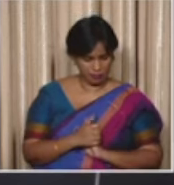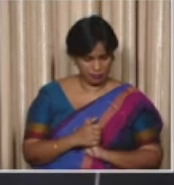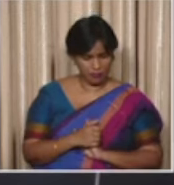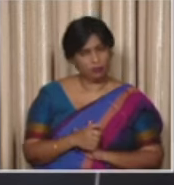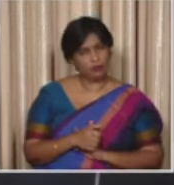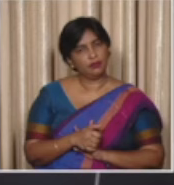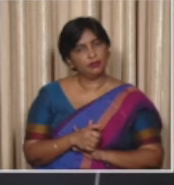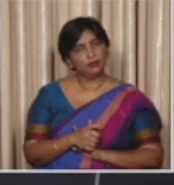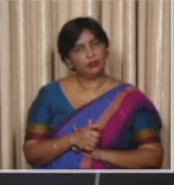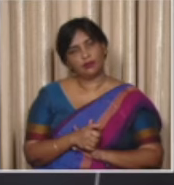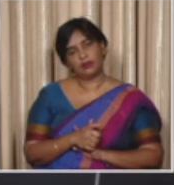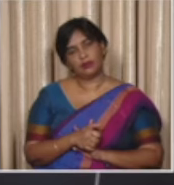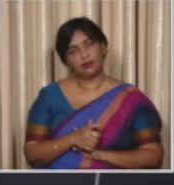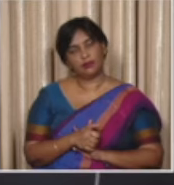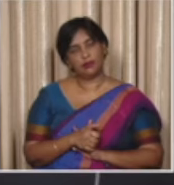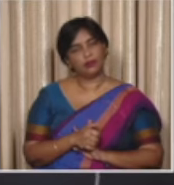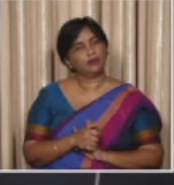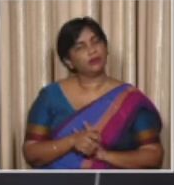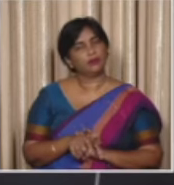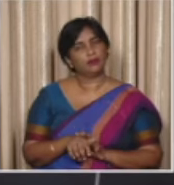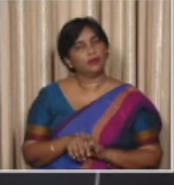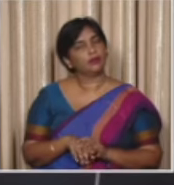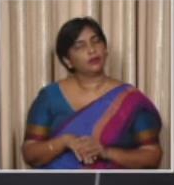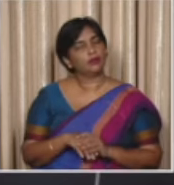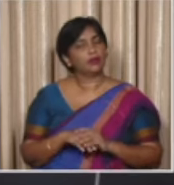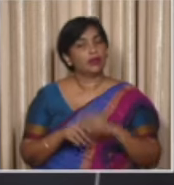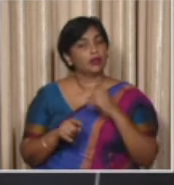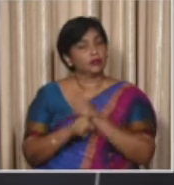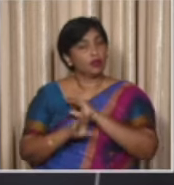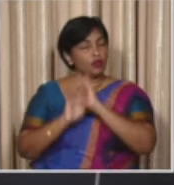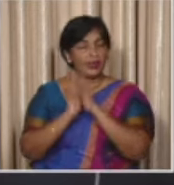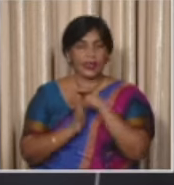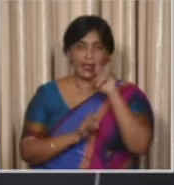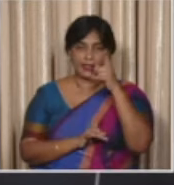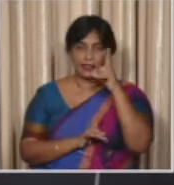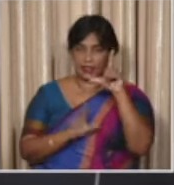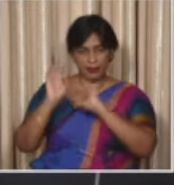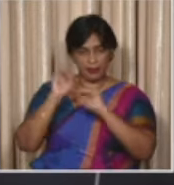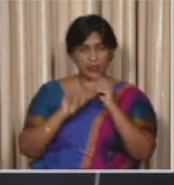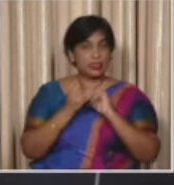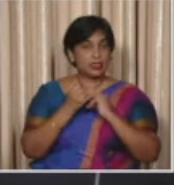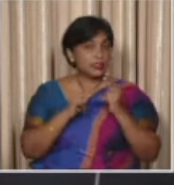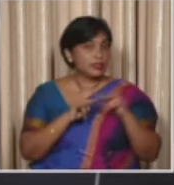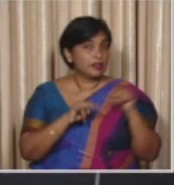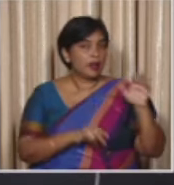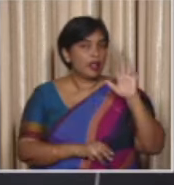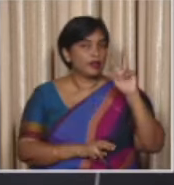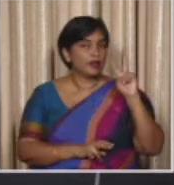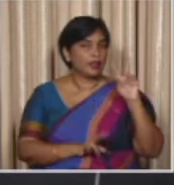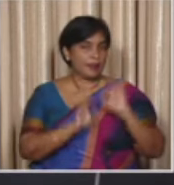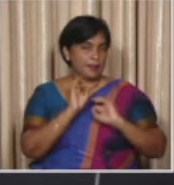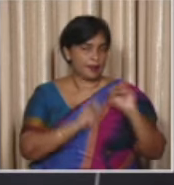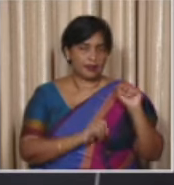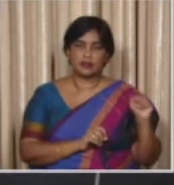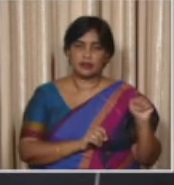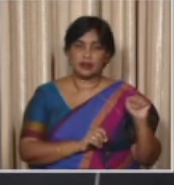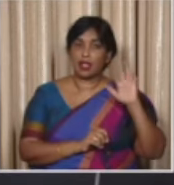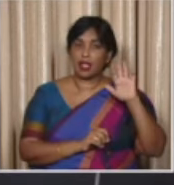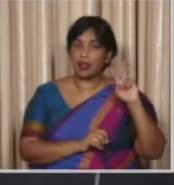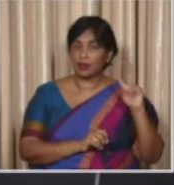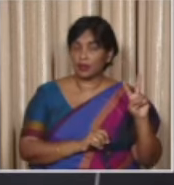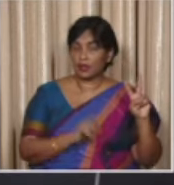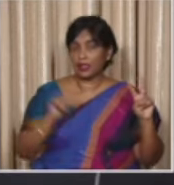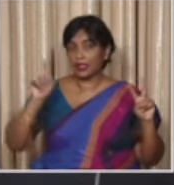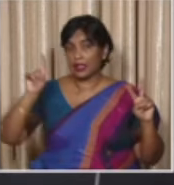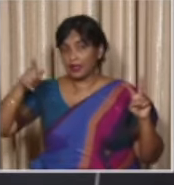නෑ නෑ නෑ නෑ 100ට 107යි මහාචාර්ය ආචාර්ය දුන්නේ එක අනද්දින කර්මවලුන 92යි. ඒතර 92